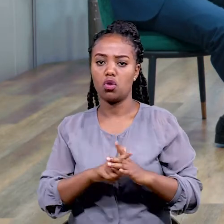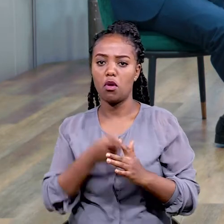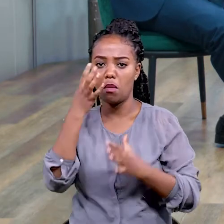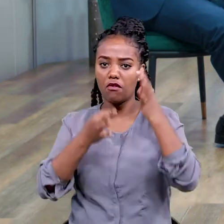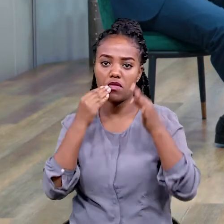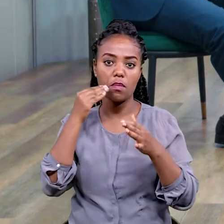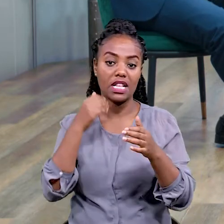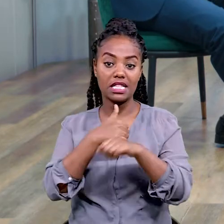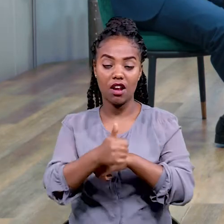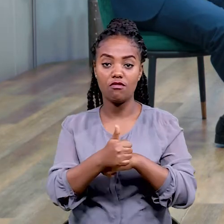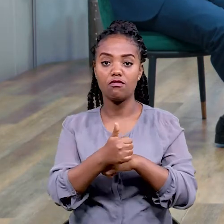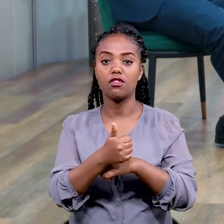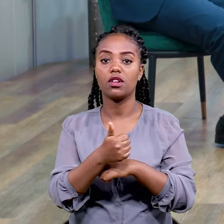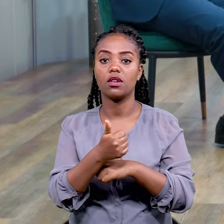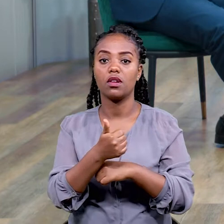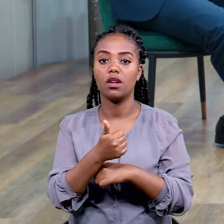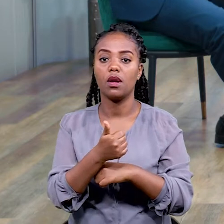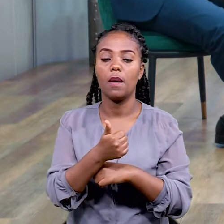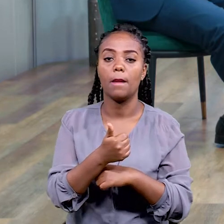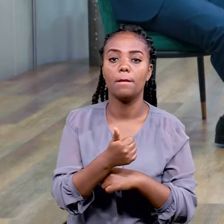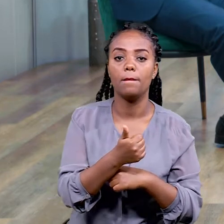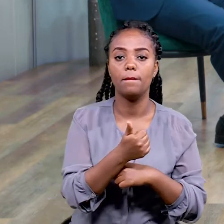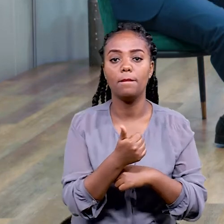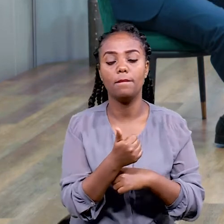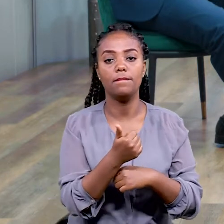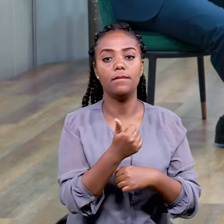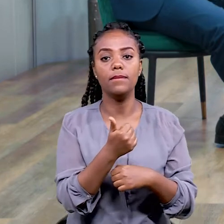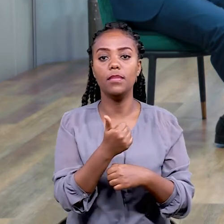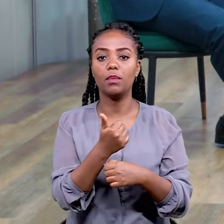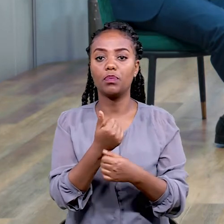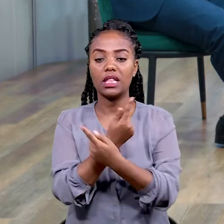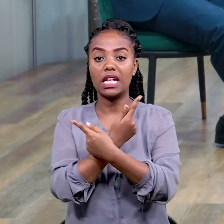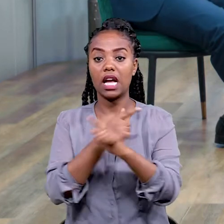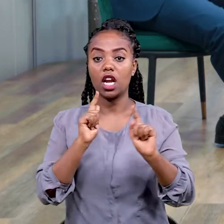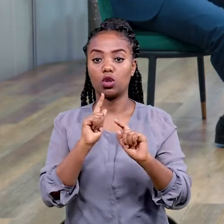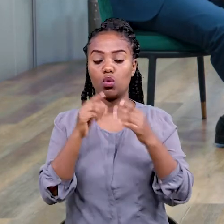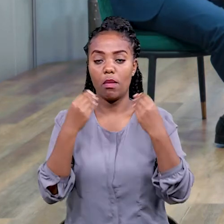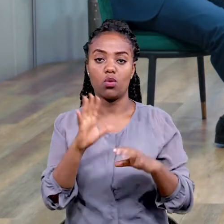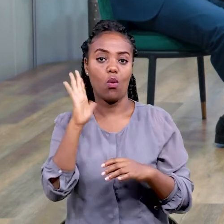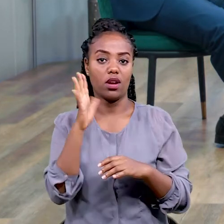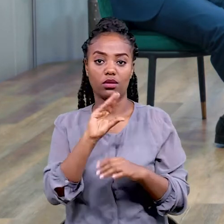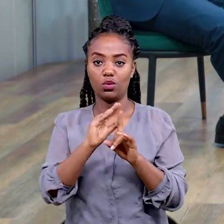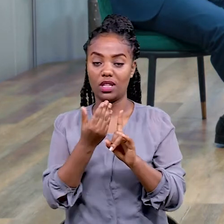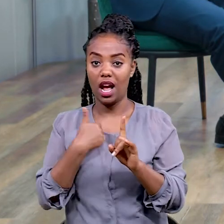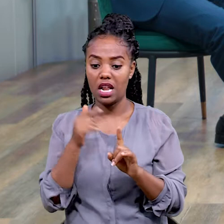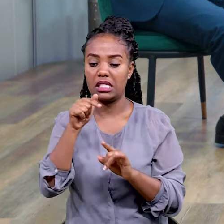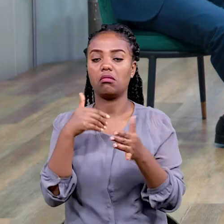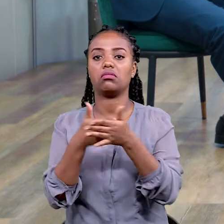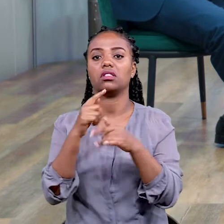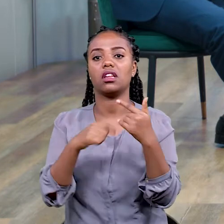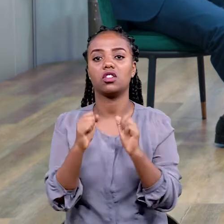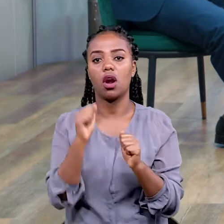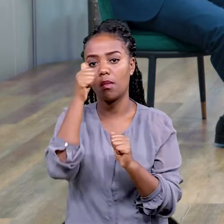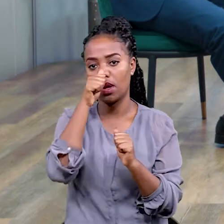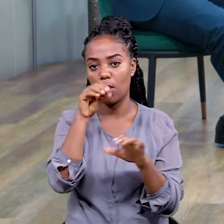ደግሞ ማረሚያ ወይም ነጻነታቸው የሚያጡ አይነት ሁኔታ ካለ ወደዛ ድረስ ሊሄድ ይችላል። በኢትዮጵያ